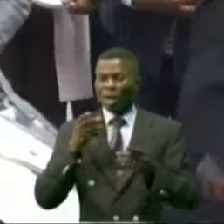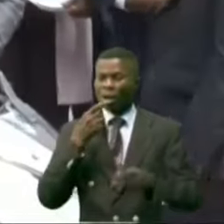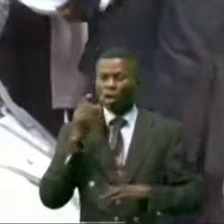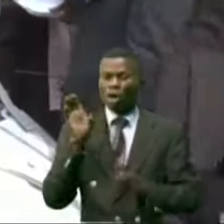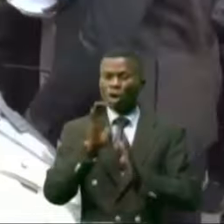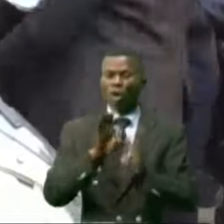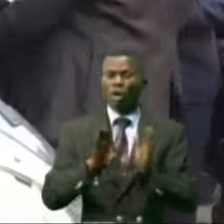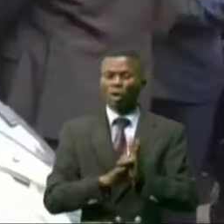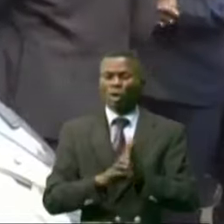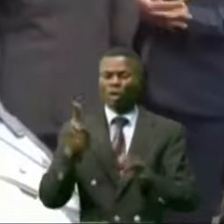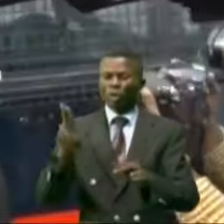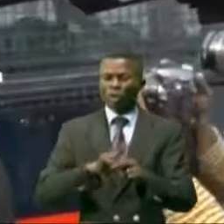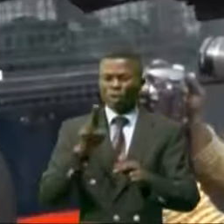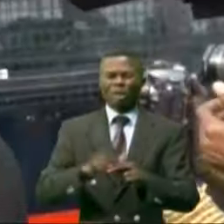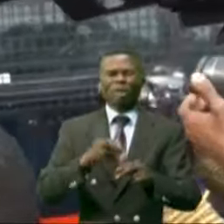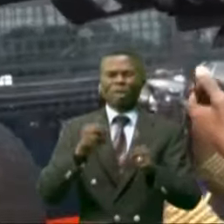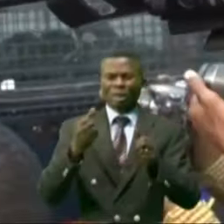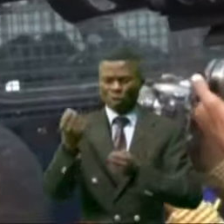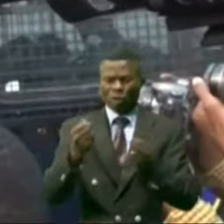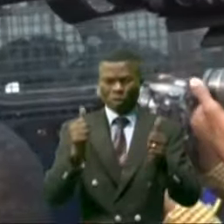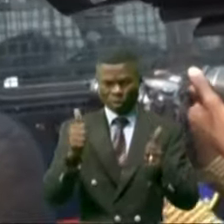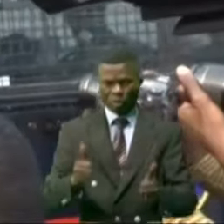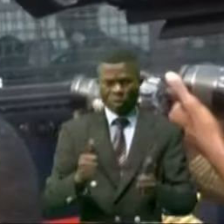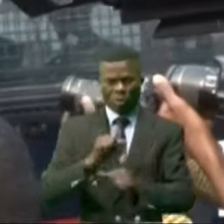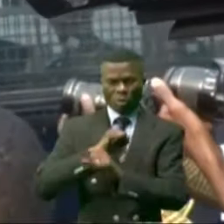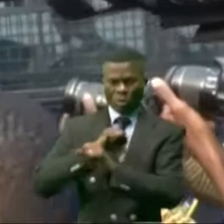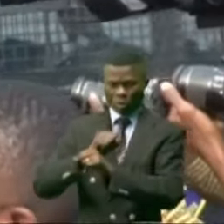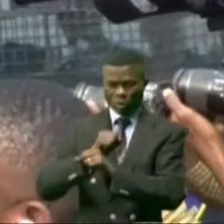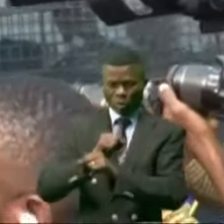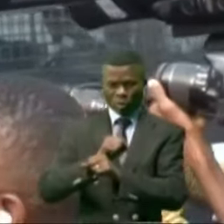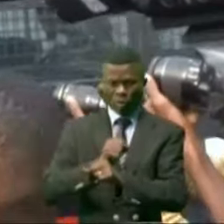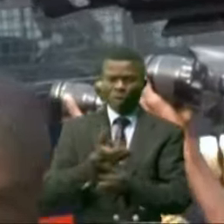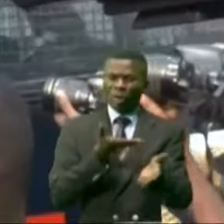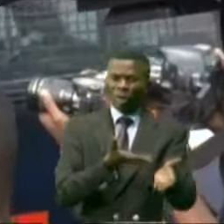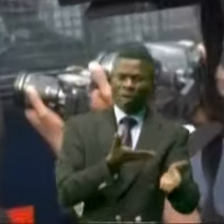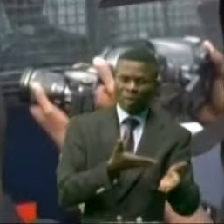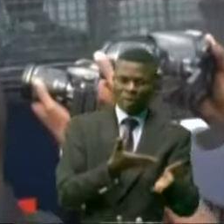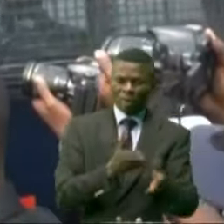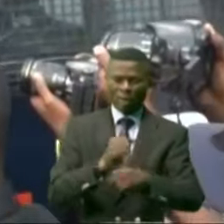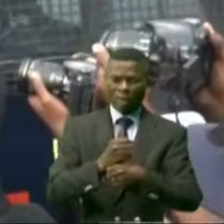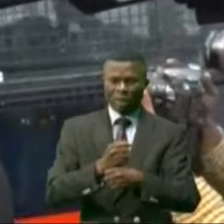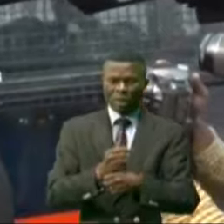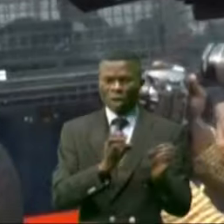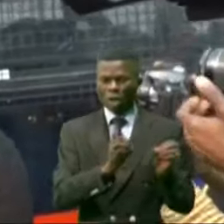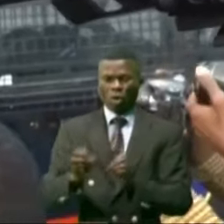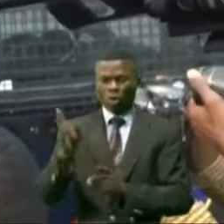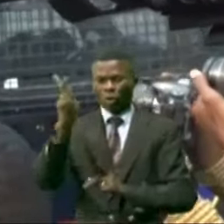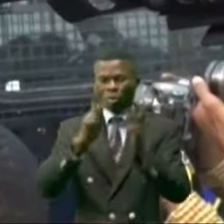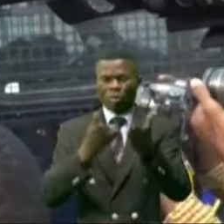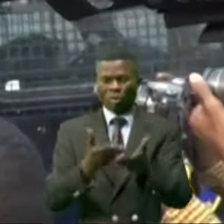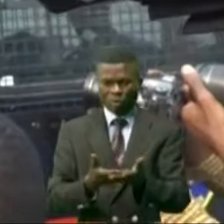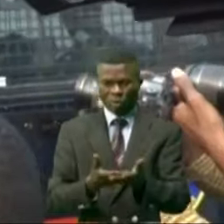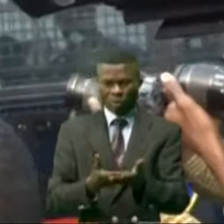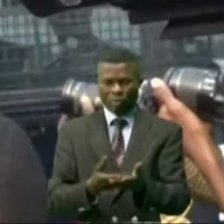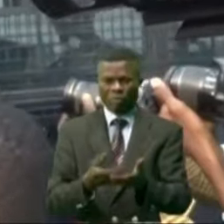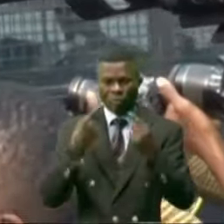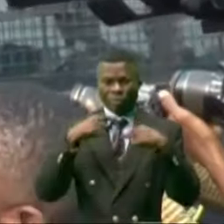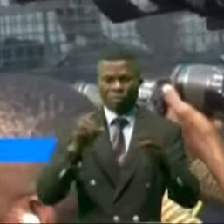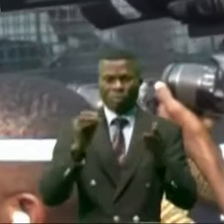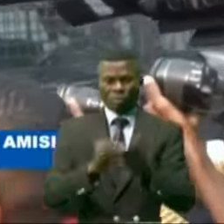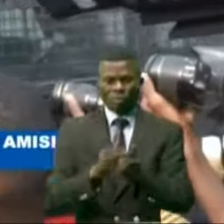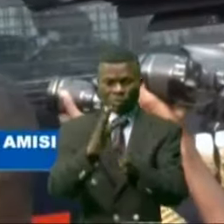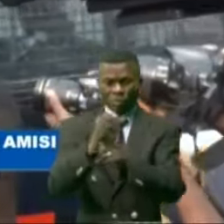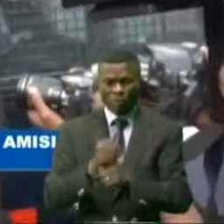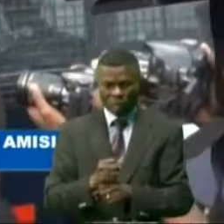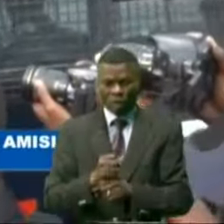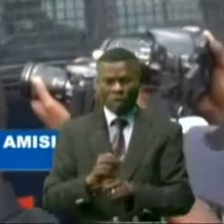celle de l'utiliser en bon escient pour le maintien, le secours et le rétablissement de l'ordre public. Rappelons que cette acquisition